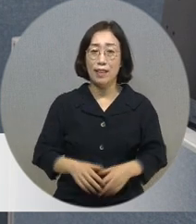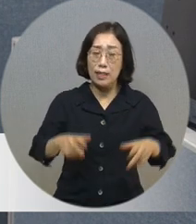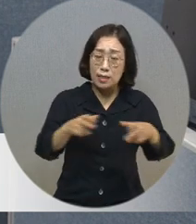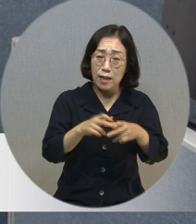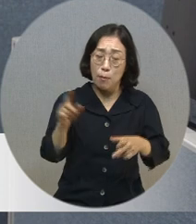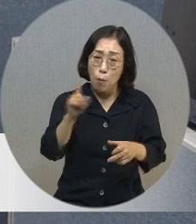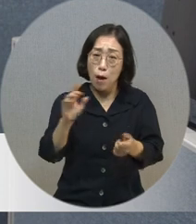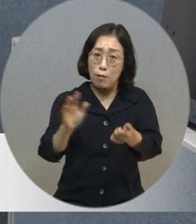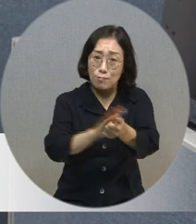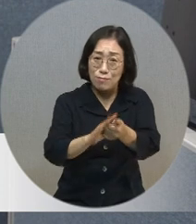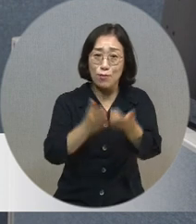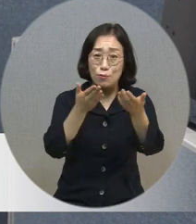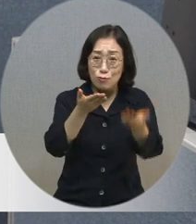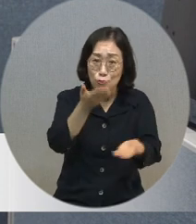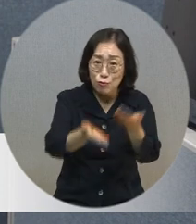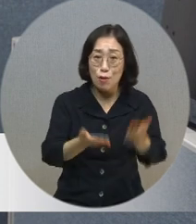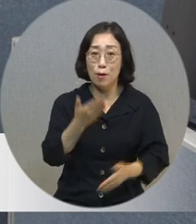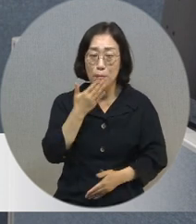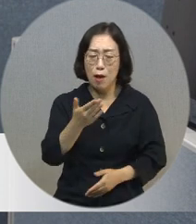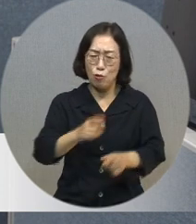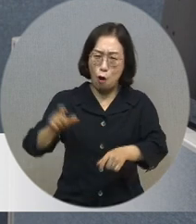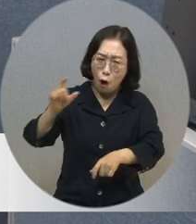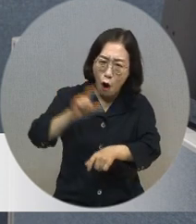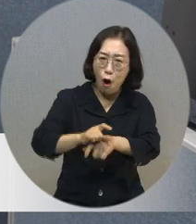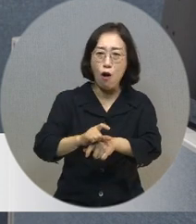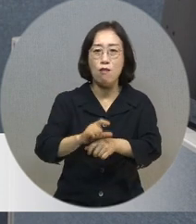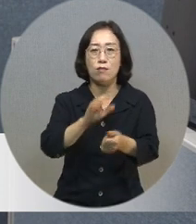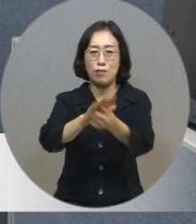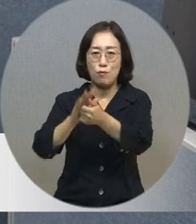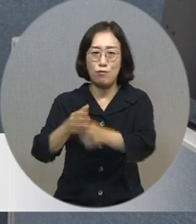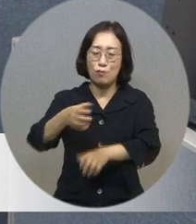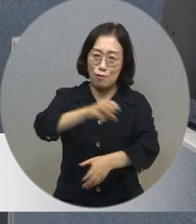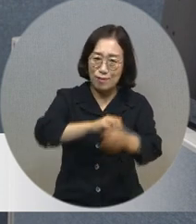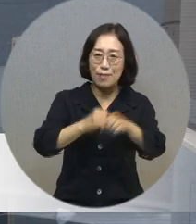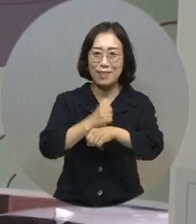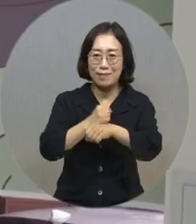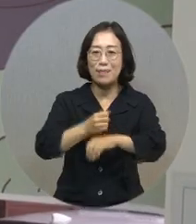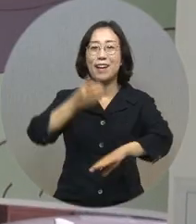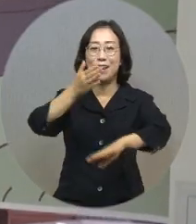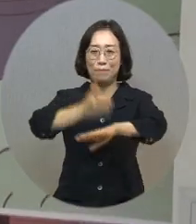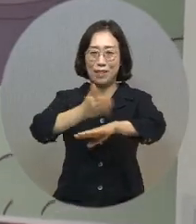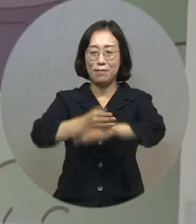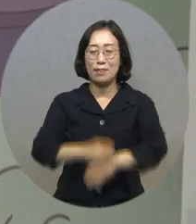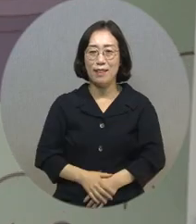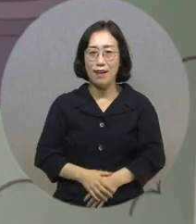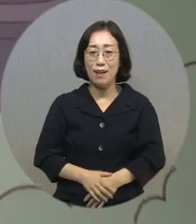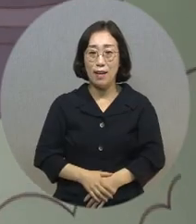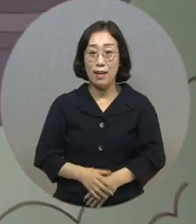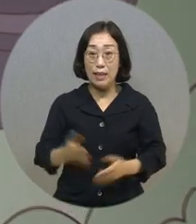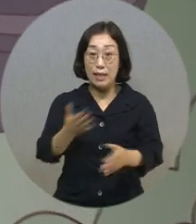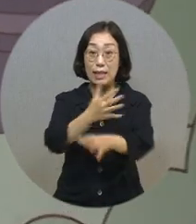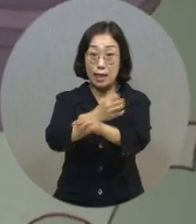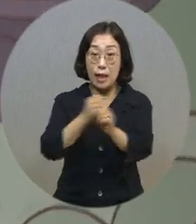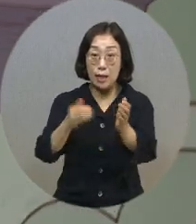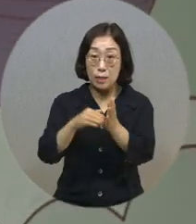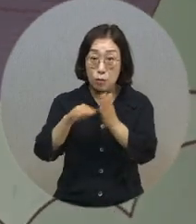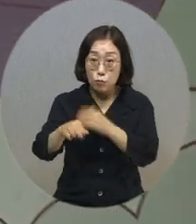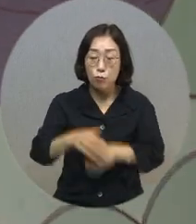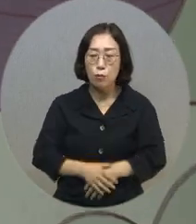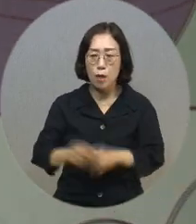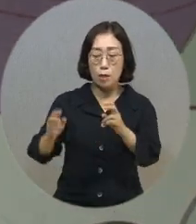해줄 수 있다면은 더 적극적으로 지원하고 후원하겠습니다 감사합니다 업무 협과 더불어 김수현